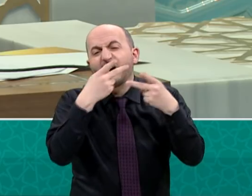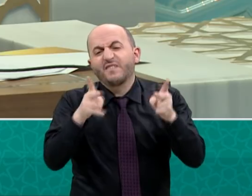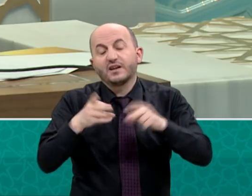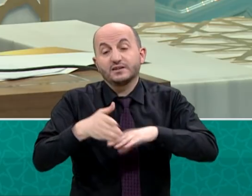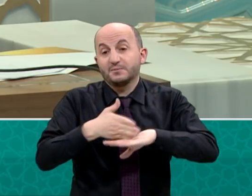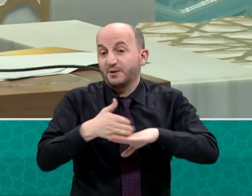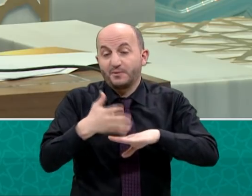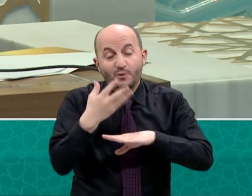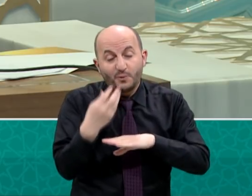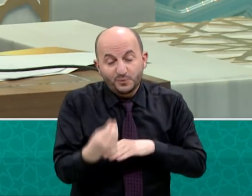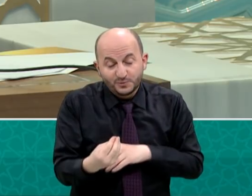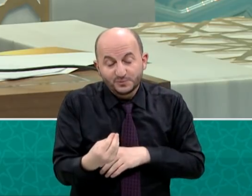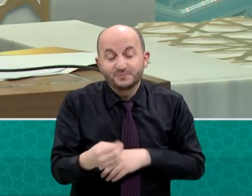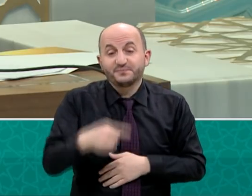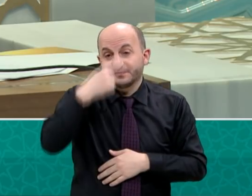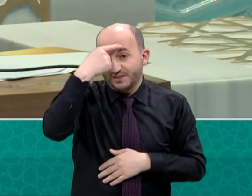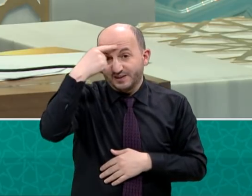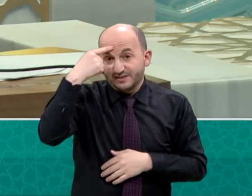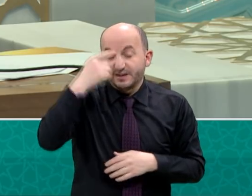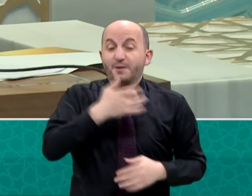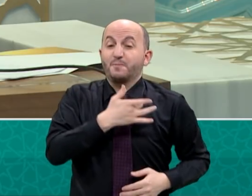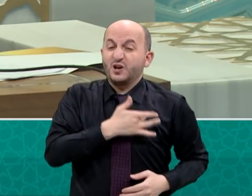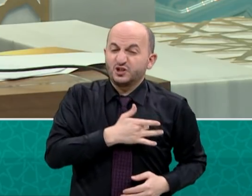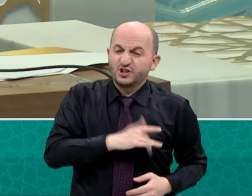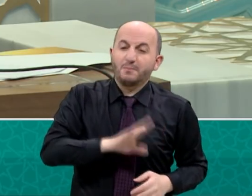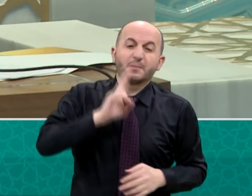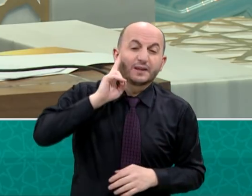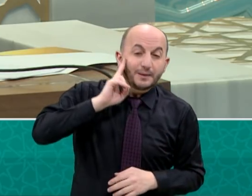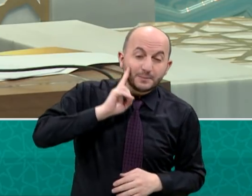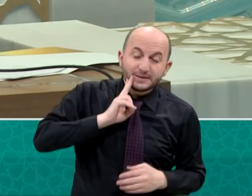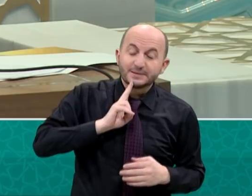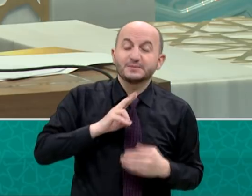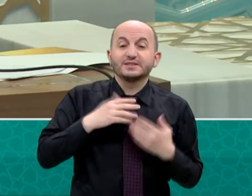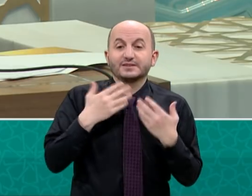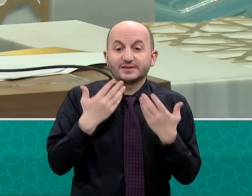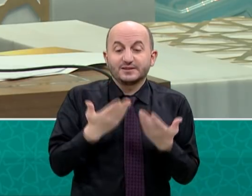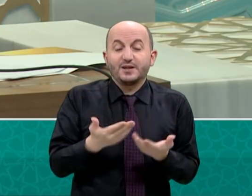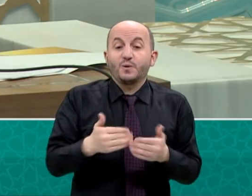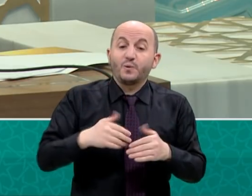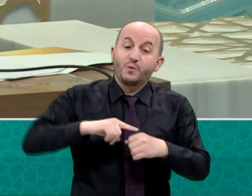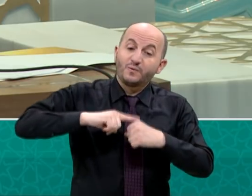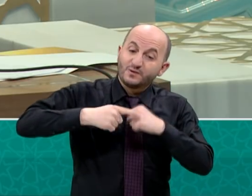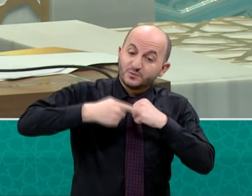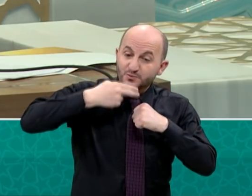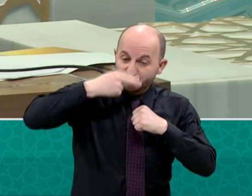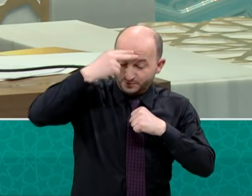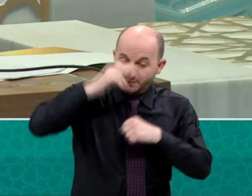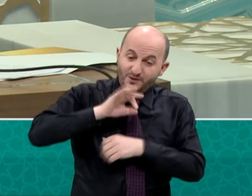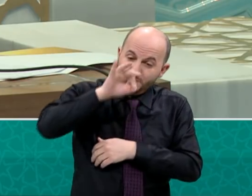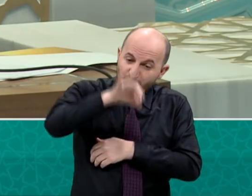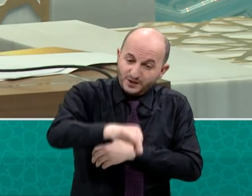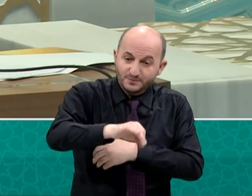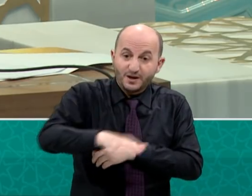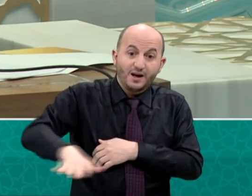olsun. İnşallah bağışlanmış ve arınmış bir şekilde önümüzdeki cumaya da ulaşmayı Cenab-ı